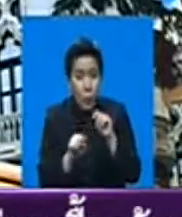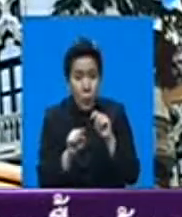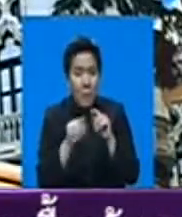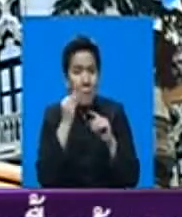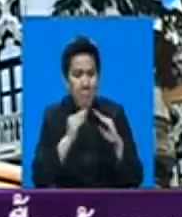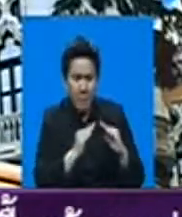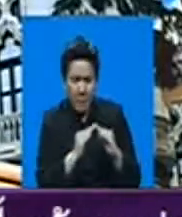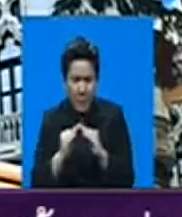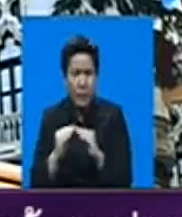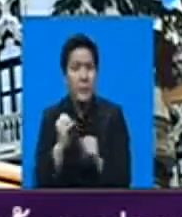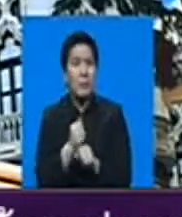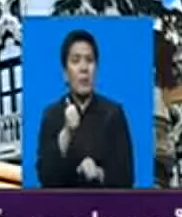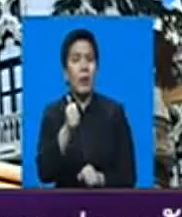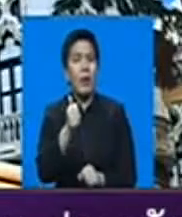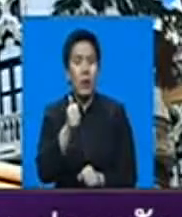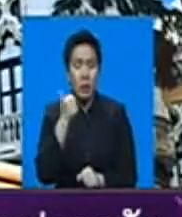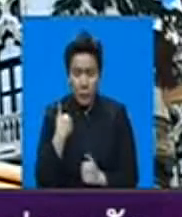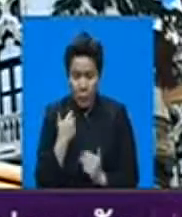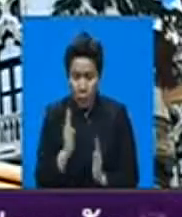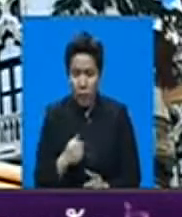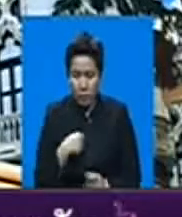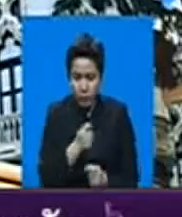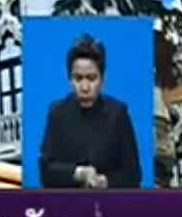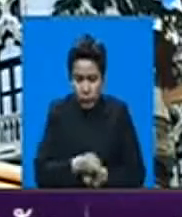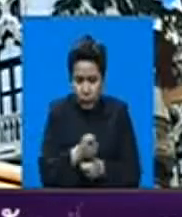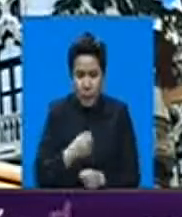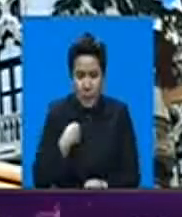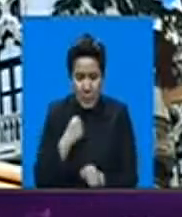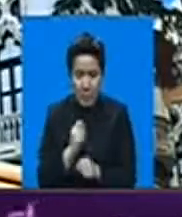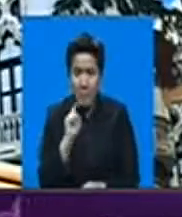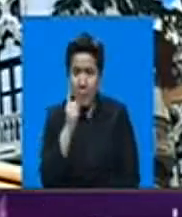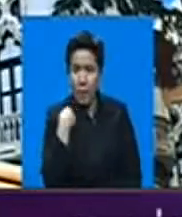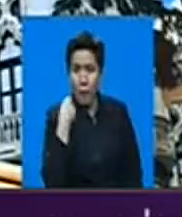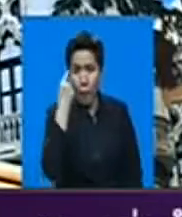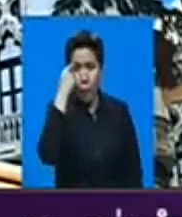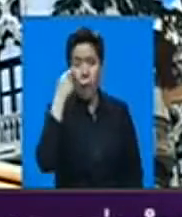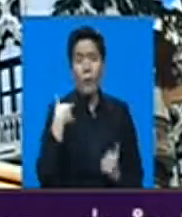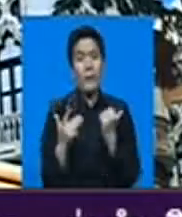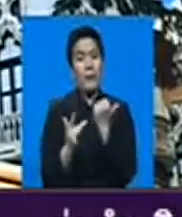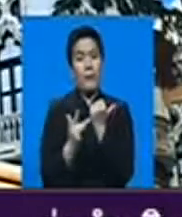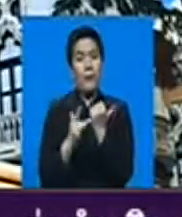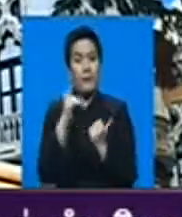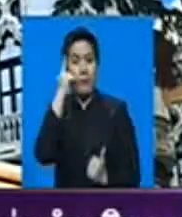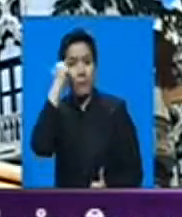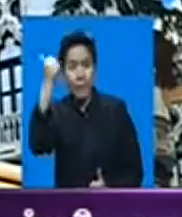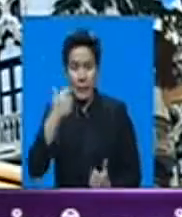ตั้งระบบตรวจสอบป้องกันการทุจริตเพื่อให้เงินถึงมือชาวนาโดยตรงไม่ให้มีการรั่วไหลเกิดขึ้นอ่ะ